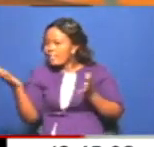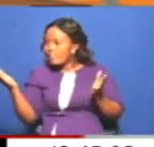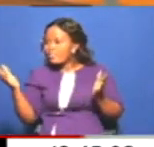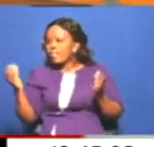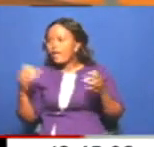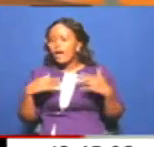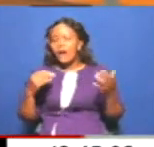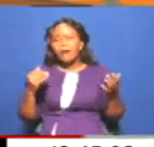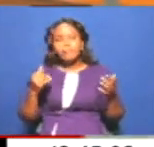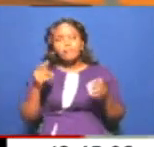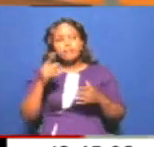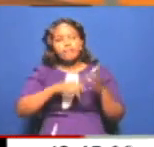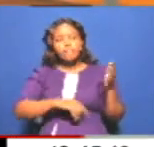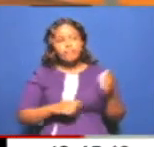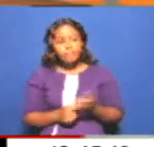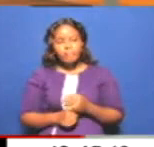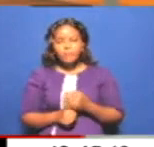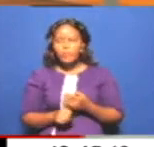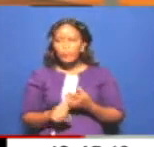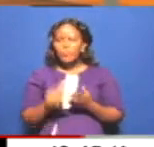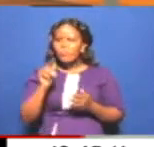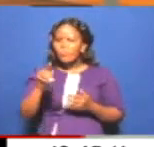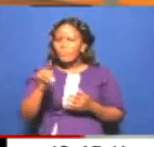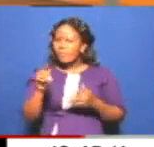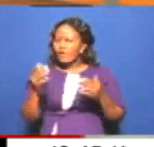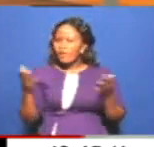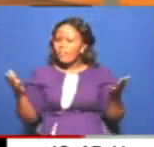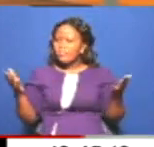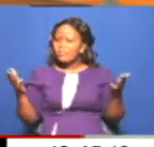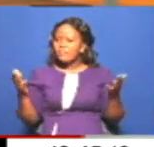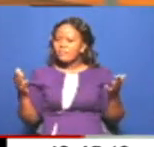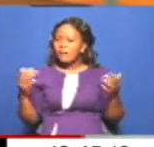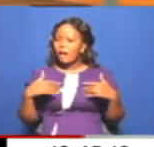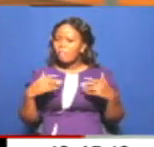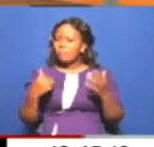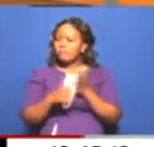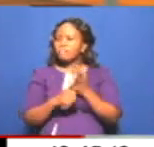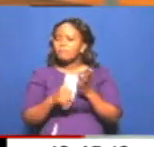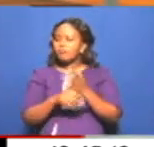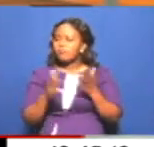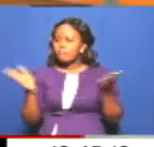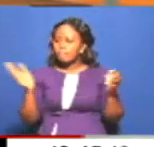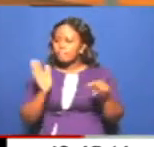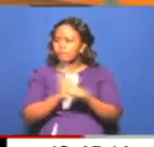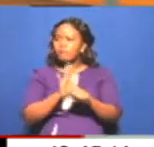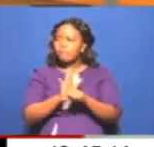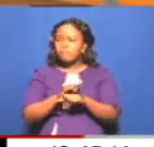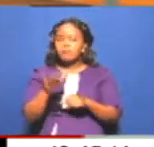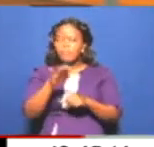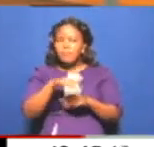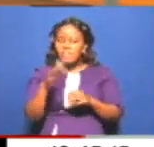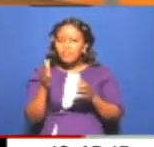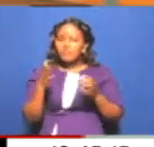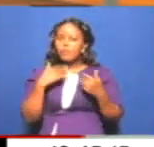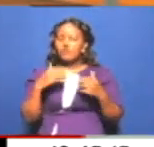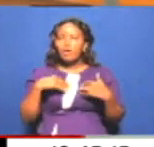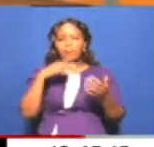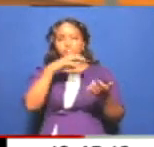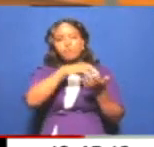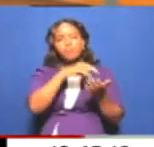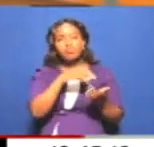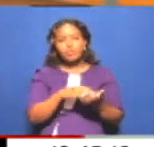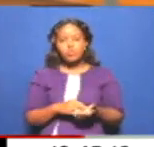kwamba ni utapia mlo kwa maeneo fulani ya kisiasa, kwamba kujipatia nyadhifa fulani na kuhakikisha kwamba